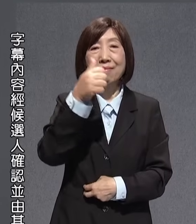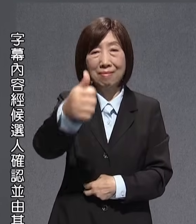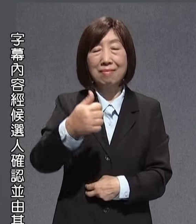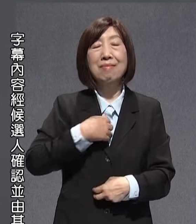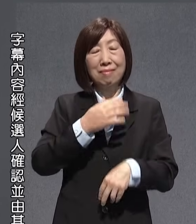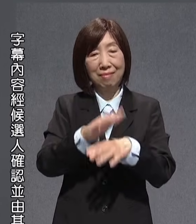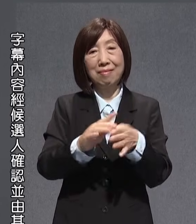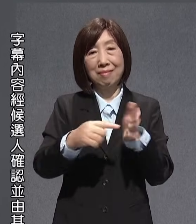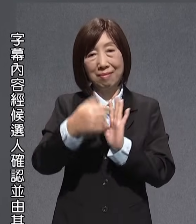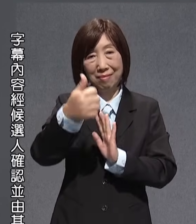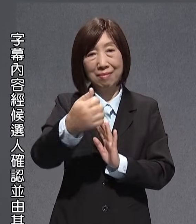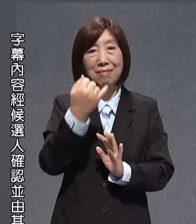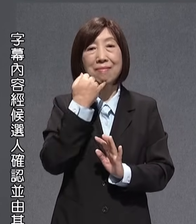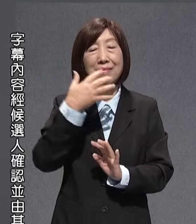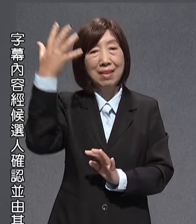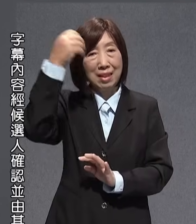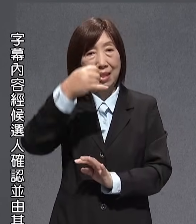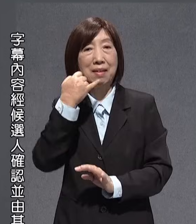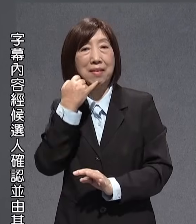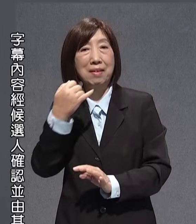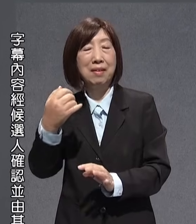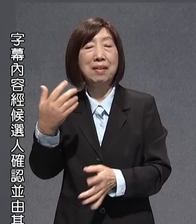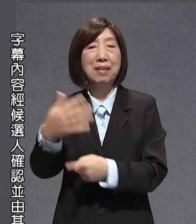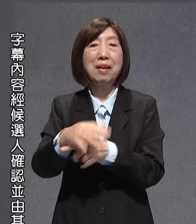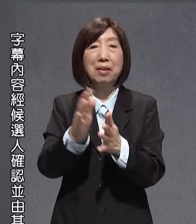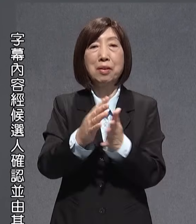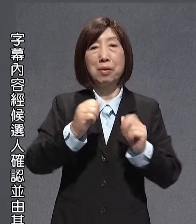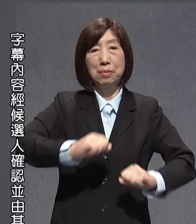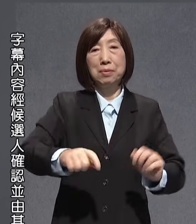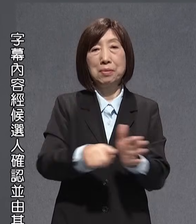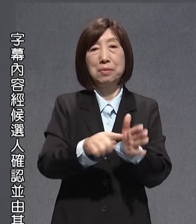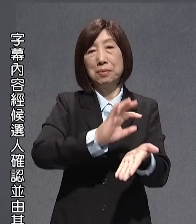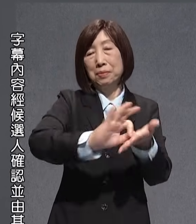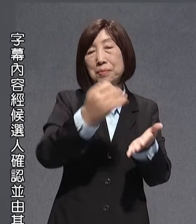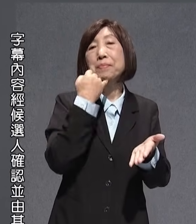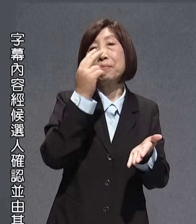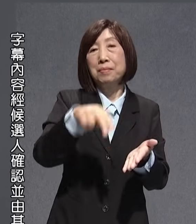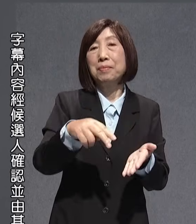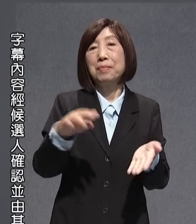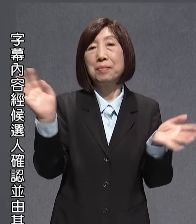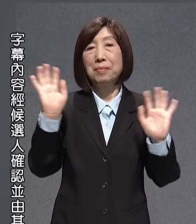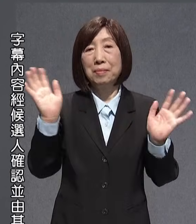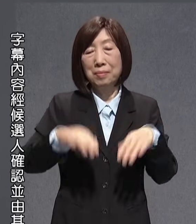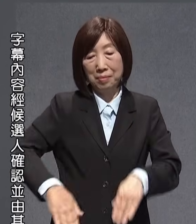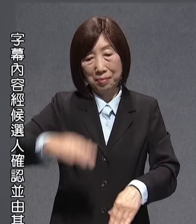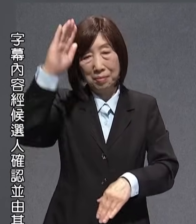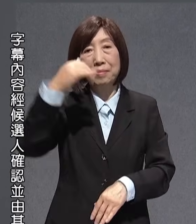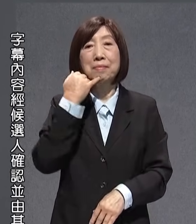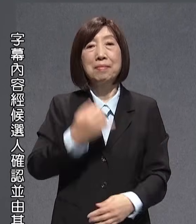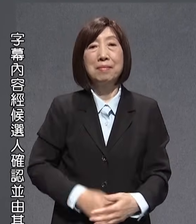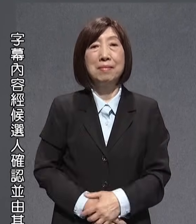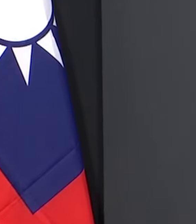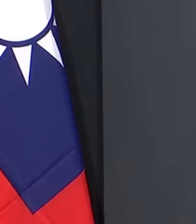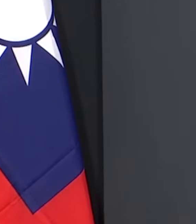现，可以做到老有所终，壮有所用，幼有所长。